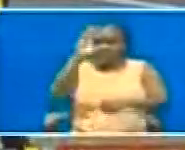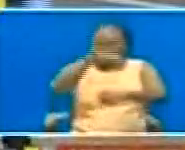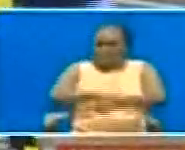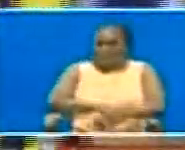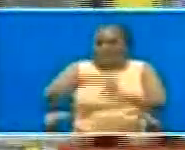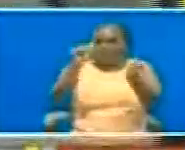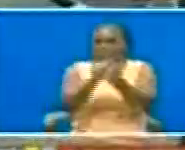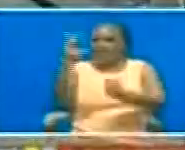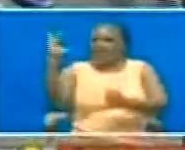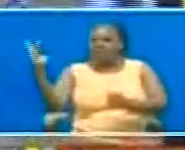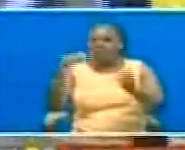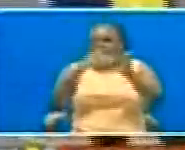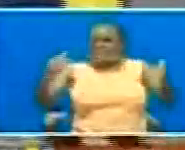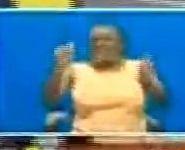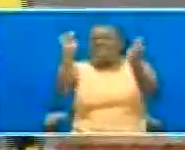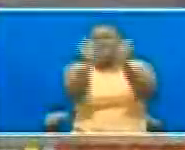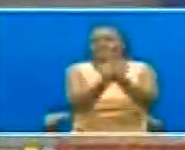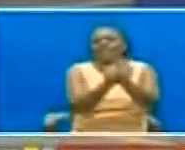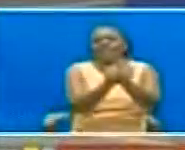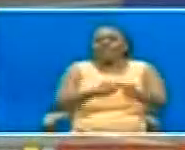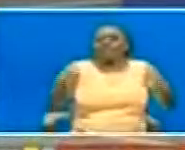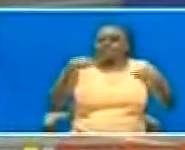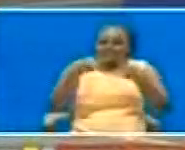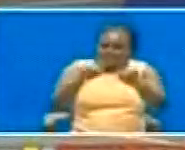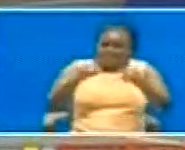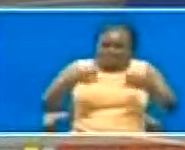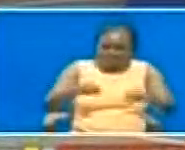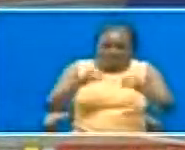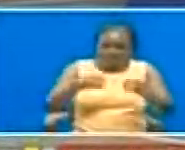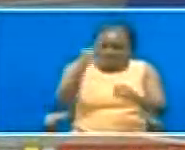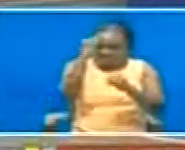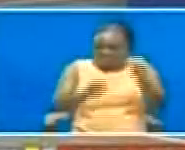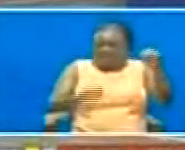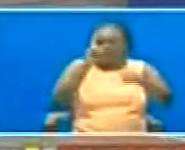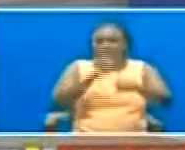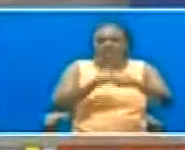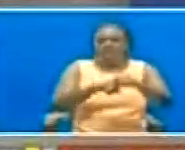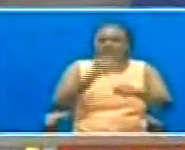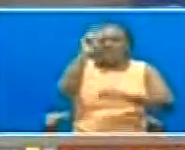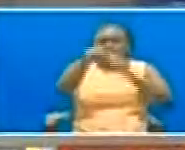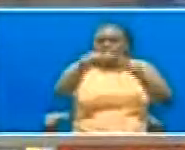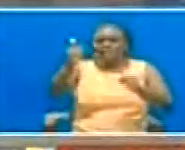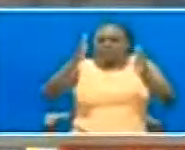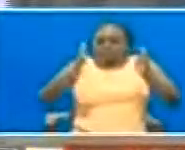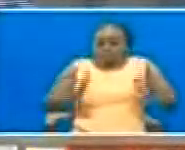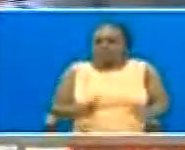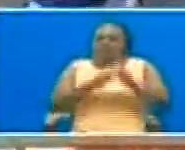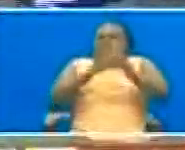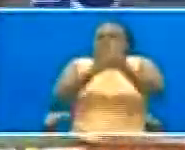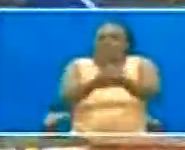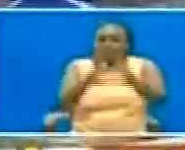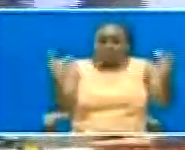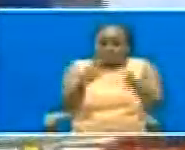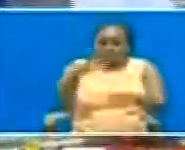alama 12 dhidi ya 10 za Blades. Licha ya Zitek kuchangamka katika robo ya mwisho, nyota wa Strathmore Joseph Ongora aliongoza timu